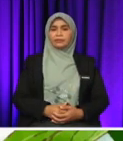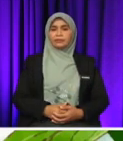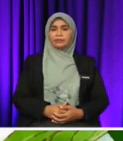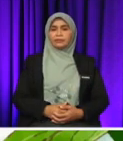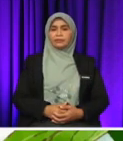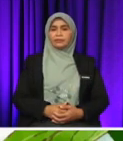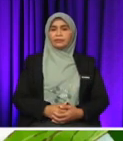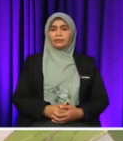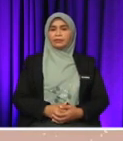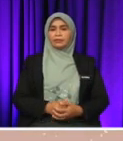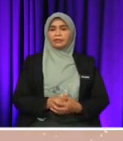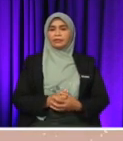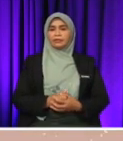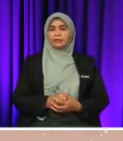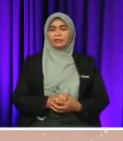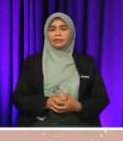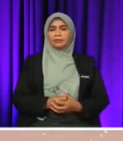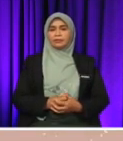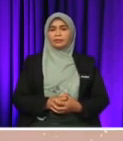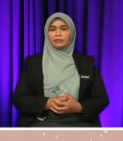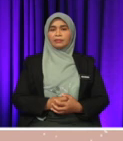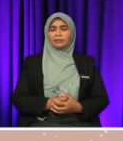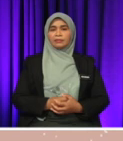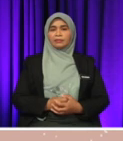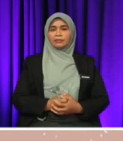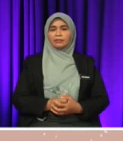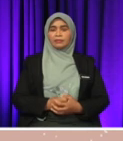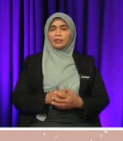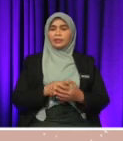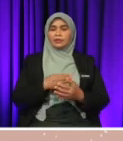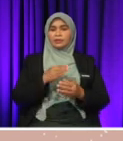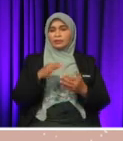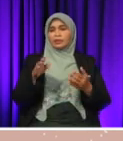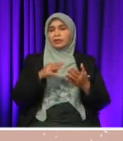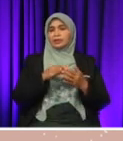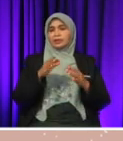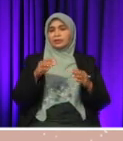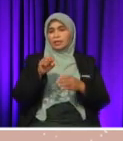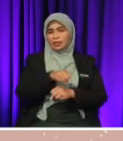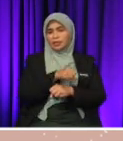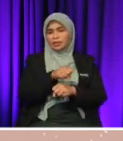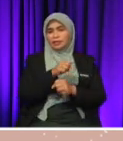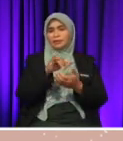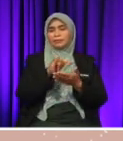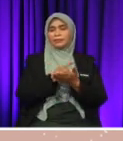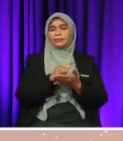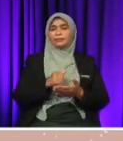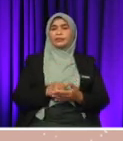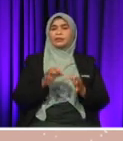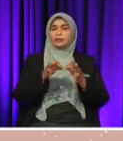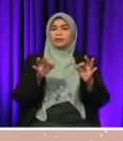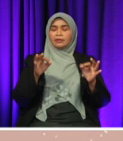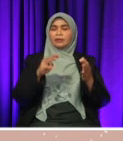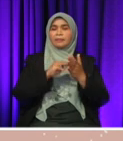kamu itu Pak Ahmad Pule mengunci bahasa kaki mengekang bahasa tangan yang selama ini boleh mengundurkan salat jadi Uraikan maksud